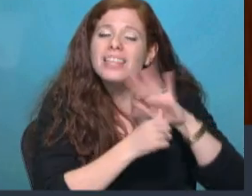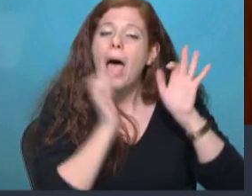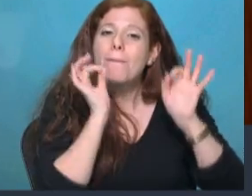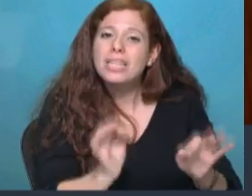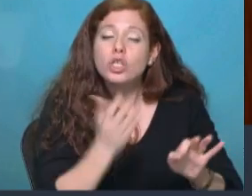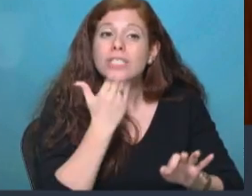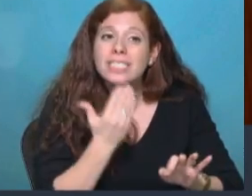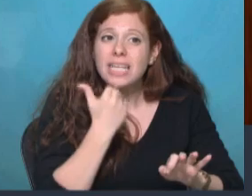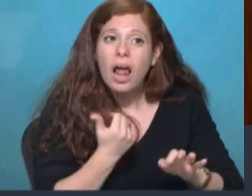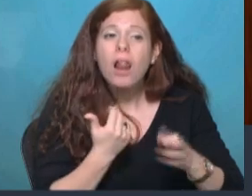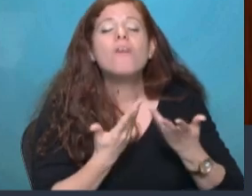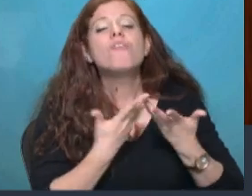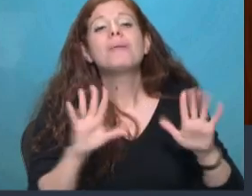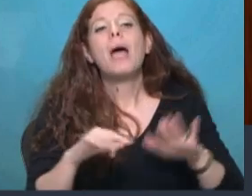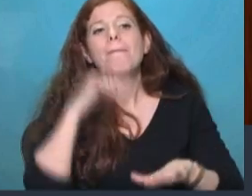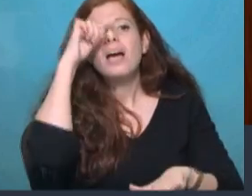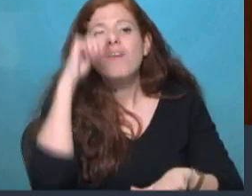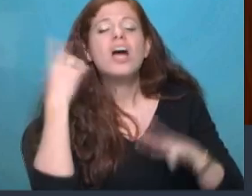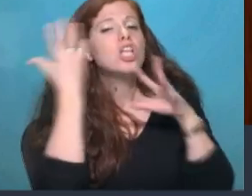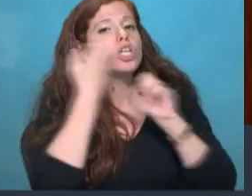the American embassy in Jerusalem.